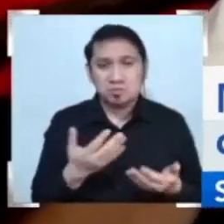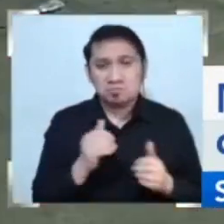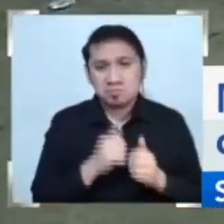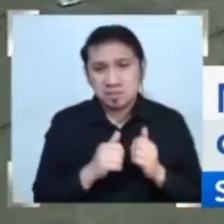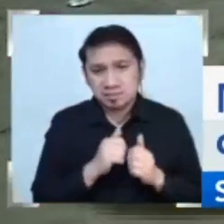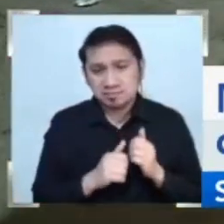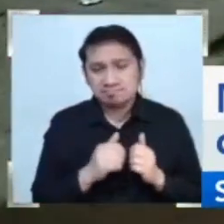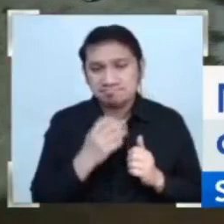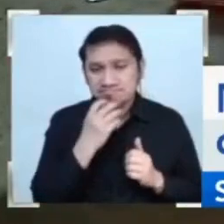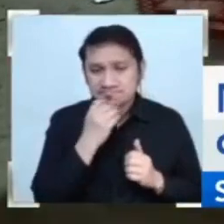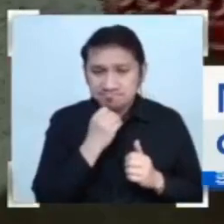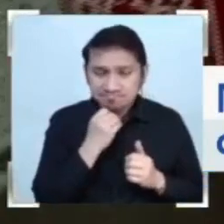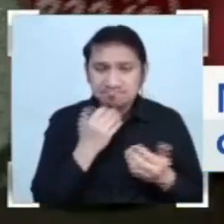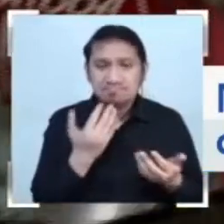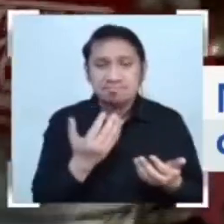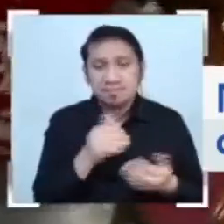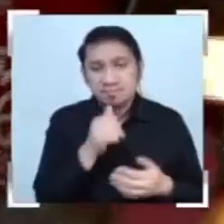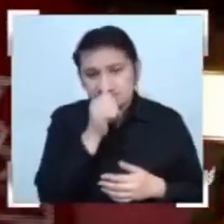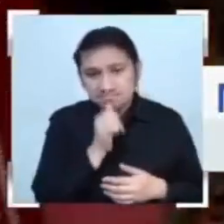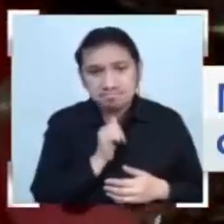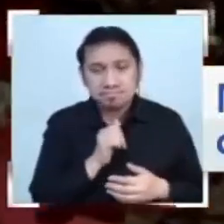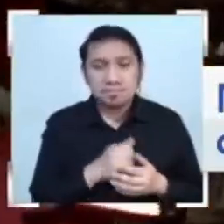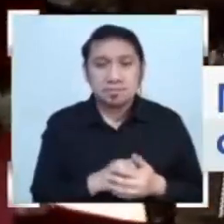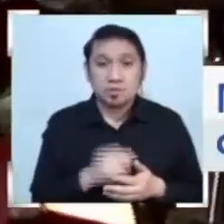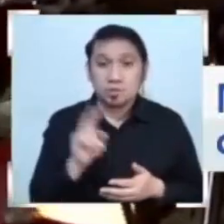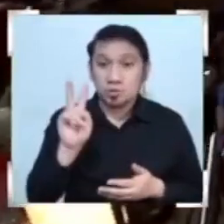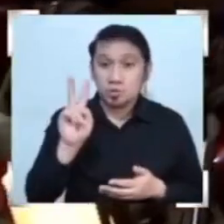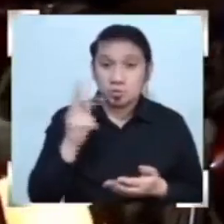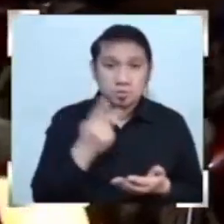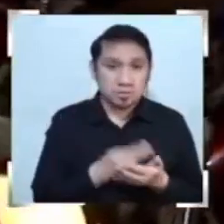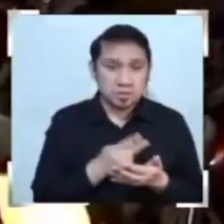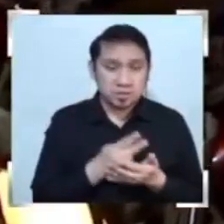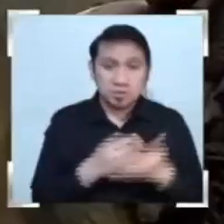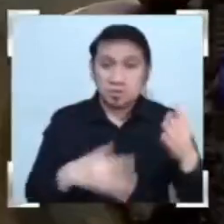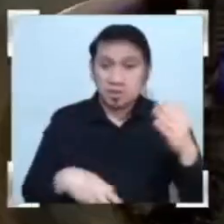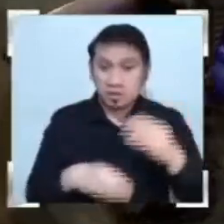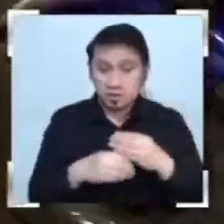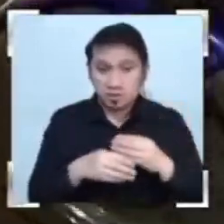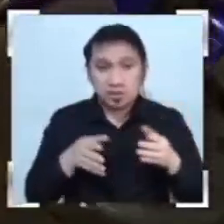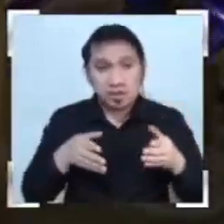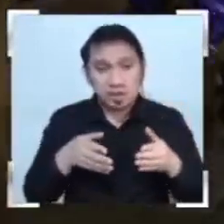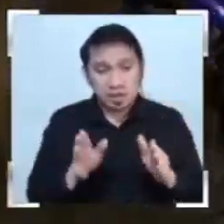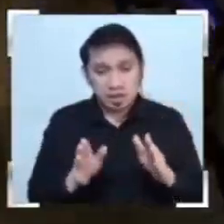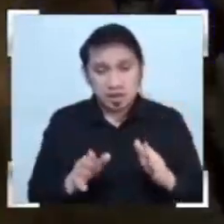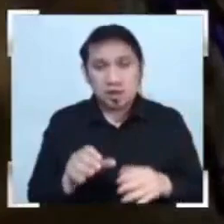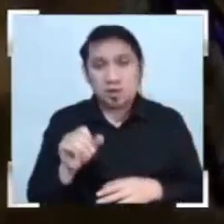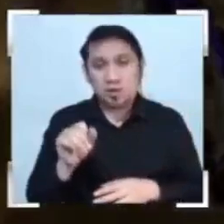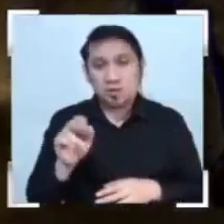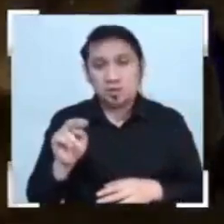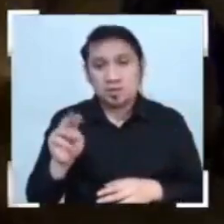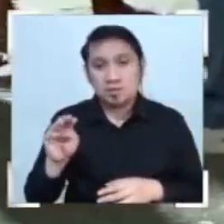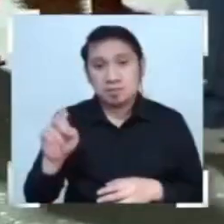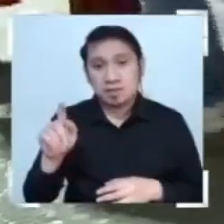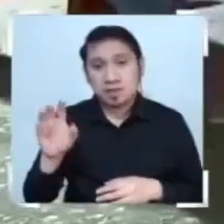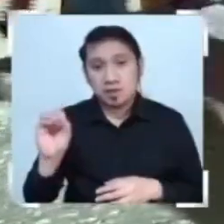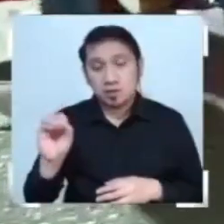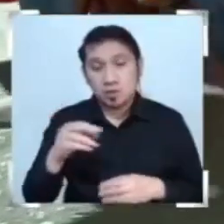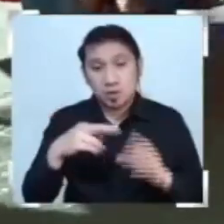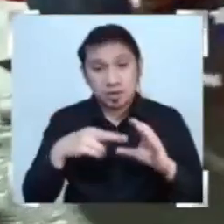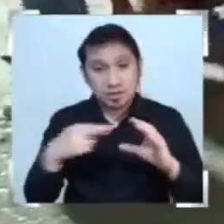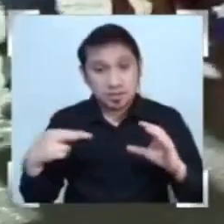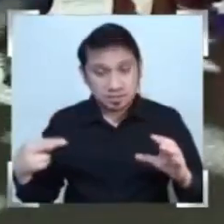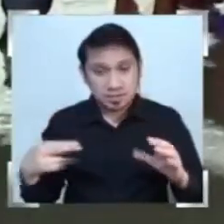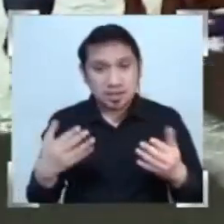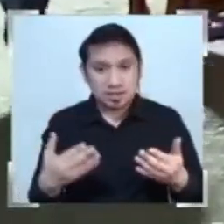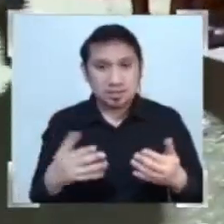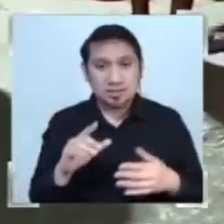na lang po. 2 piso lang daw na dagdag pasahe ang pinayagan ng San Mateo Rizal LGU nitong Pebrero nang magsimulang magmahal